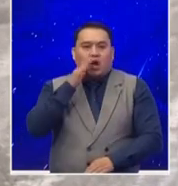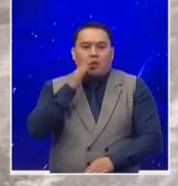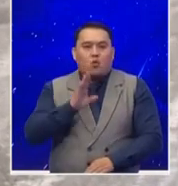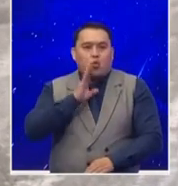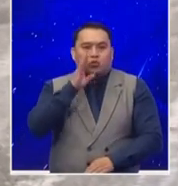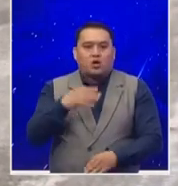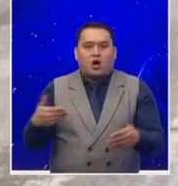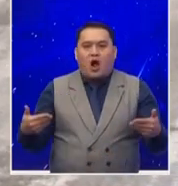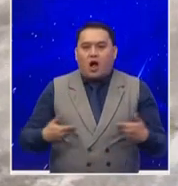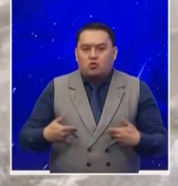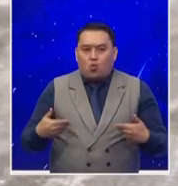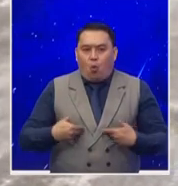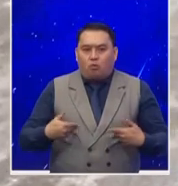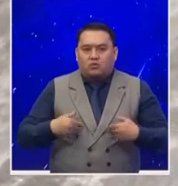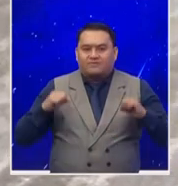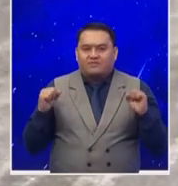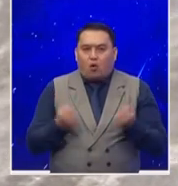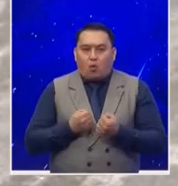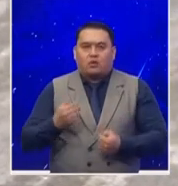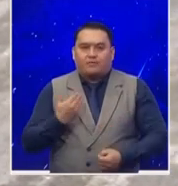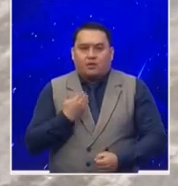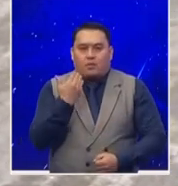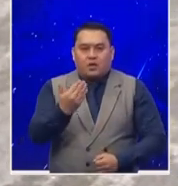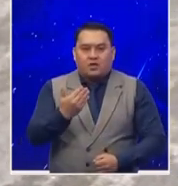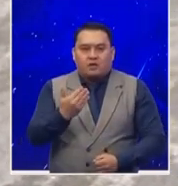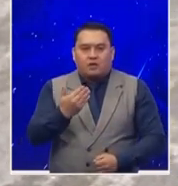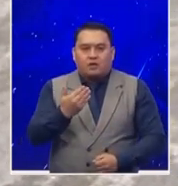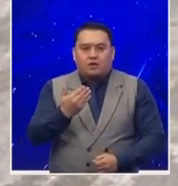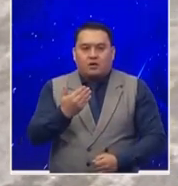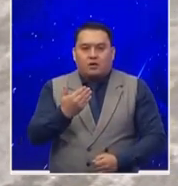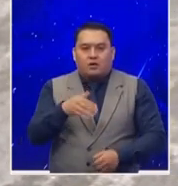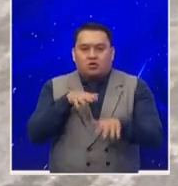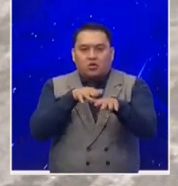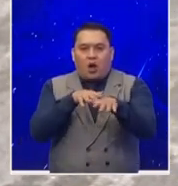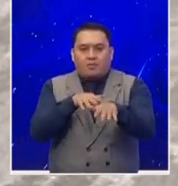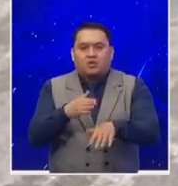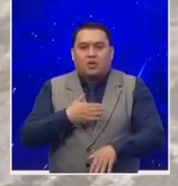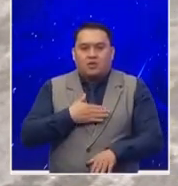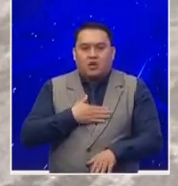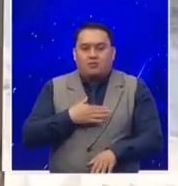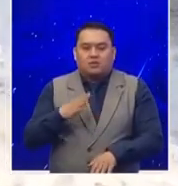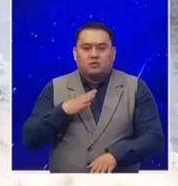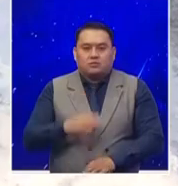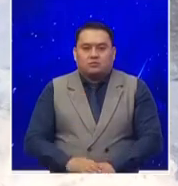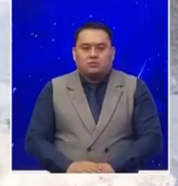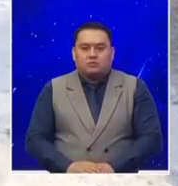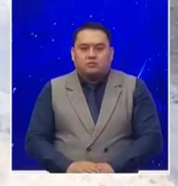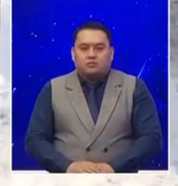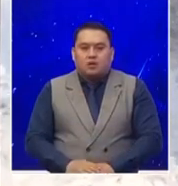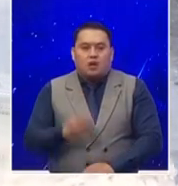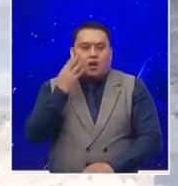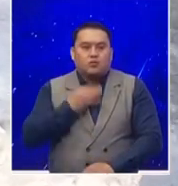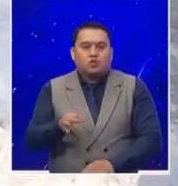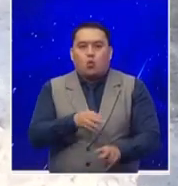утра голодные, видимо, еще морозы сильно по ним ударили. Они прямо атаковали, они кидались на меня. В Алматинской